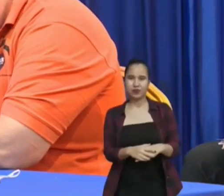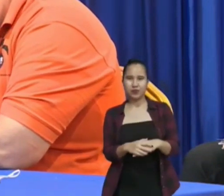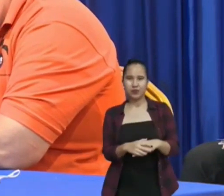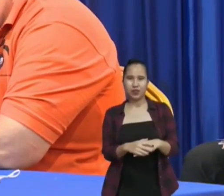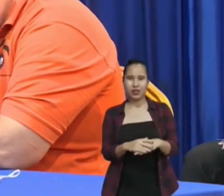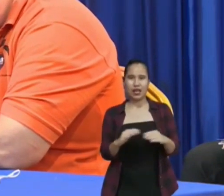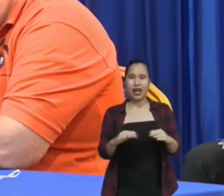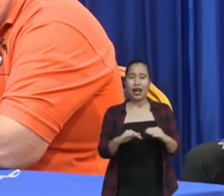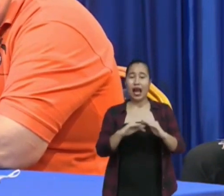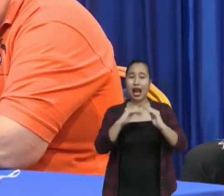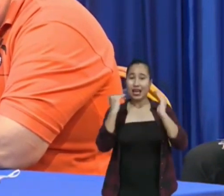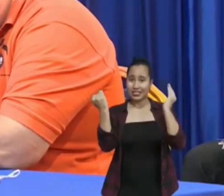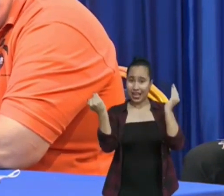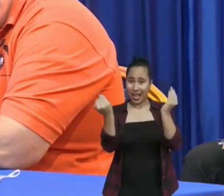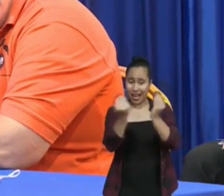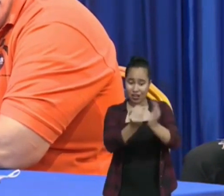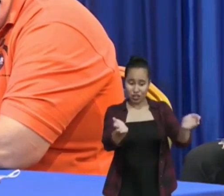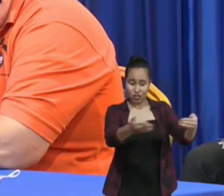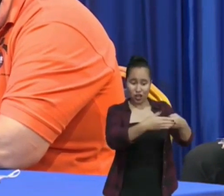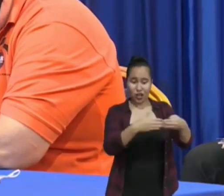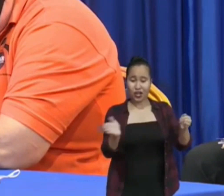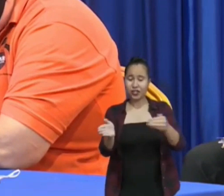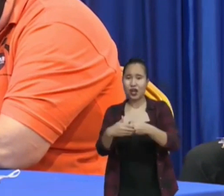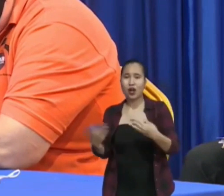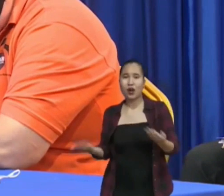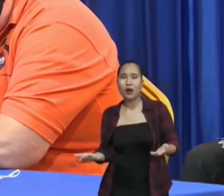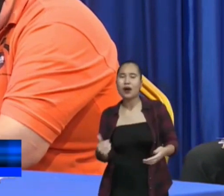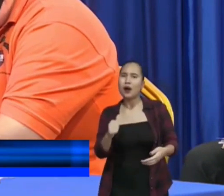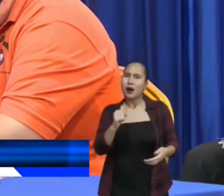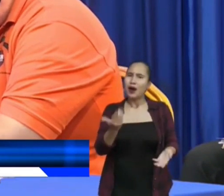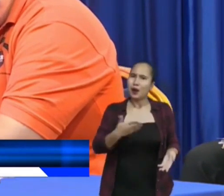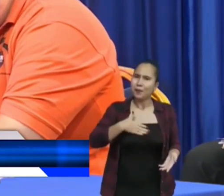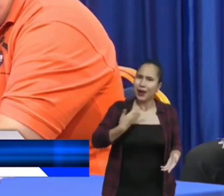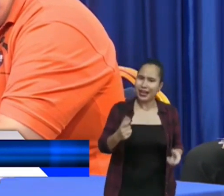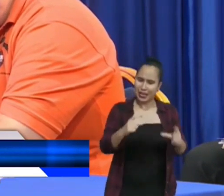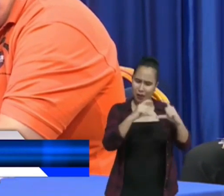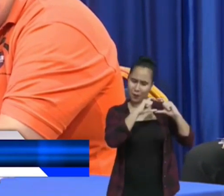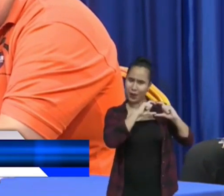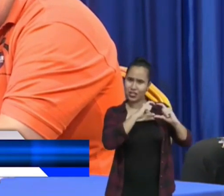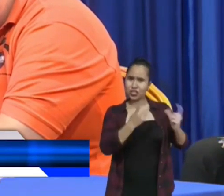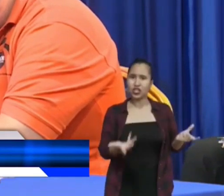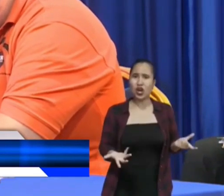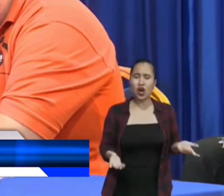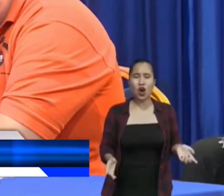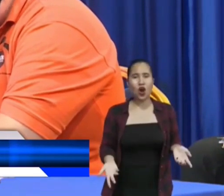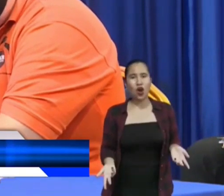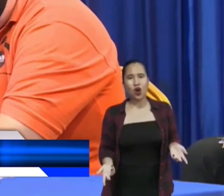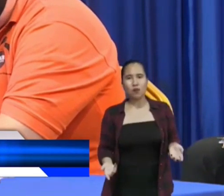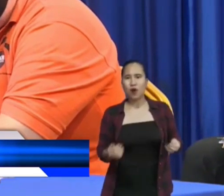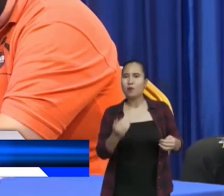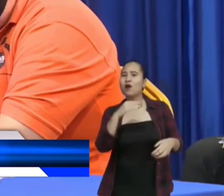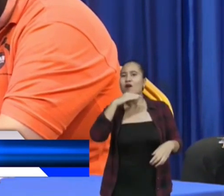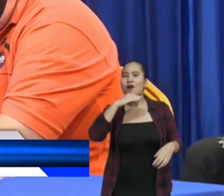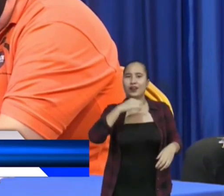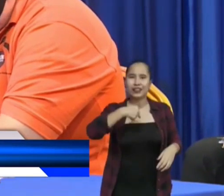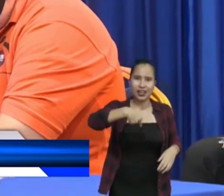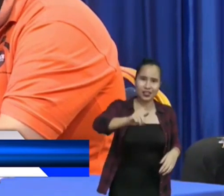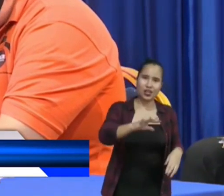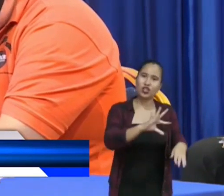vraagt iedereen, oké, maar wat is total lockdown en mag ik dit doen en mag ik nog een pasje hebben, want ik moet mijn hond naar de dokter brengen en al dat soort